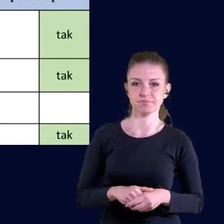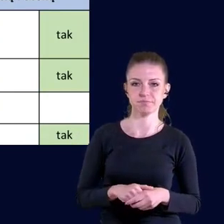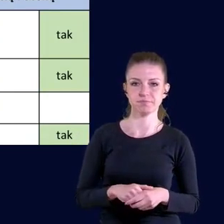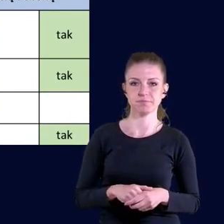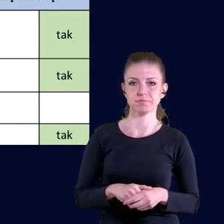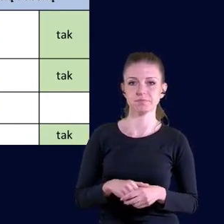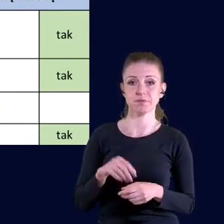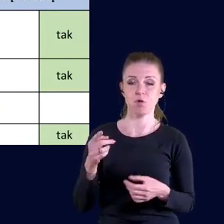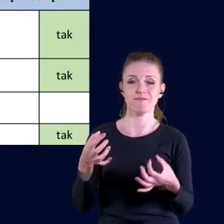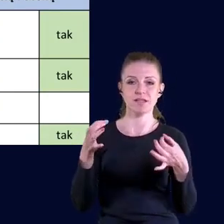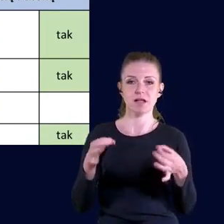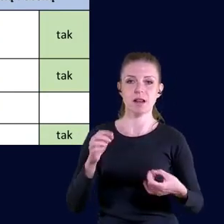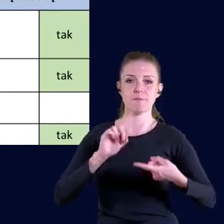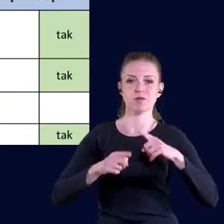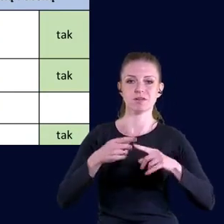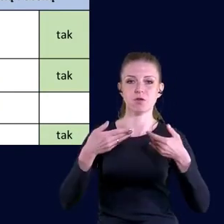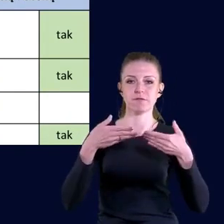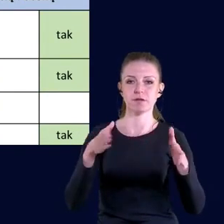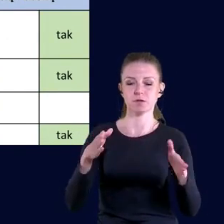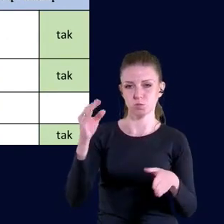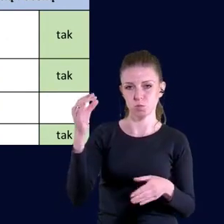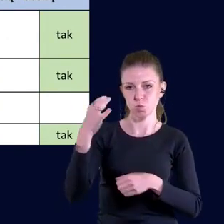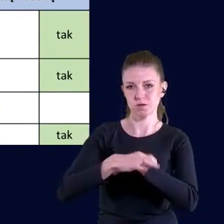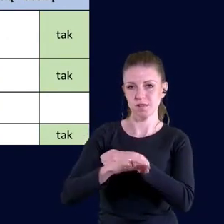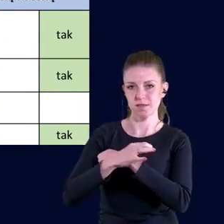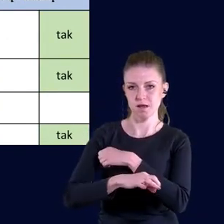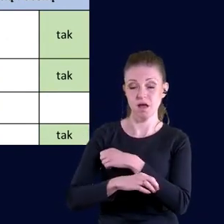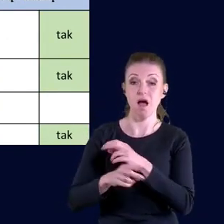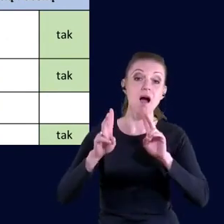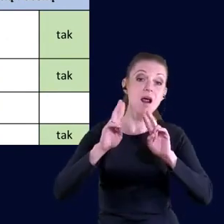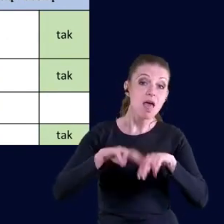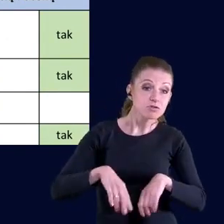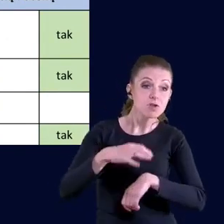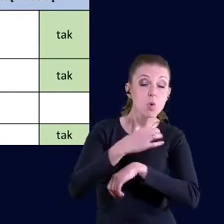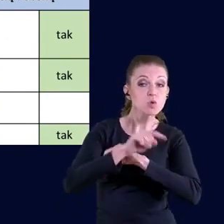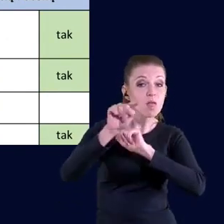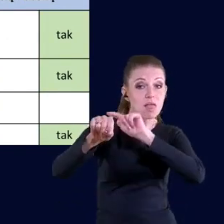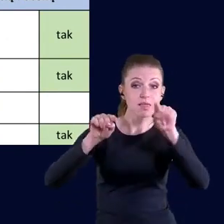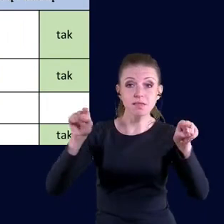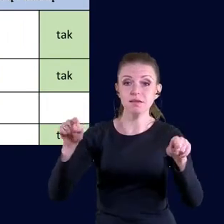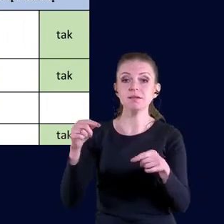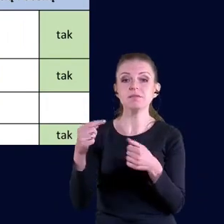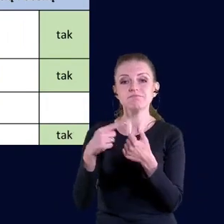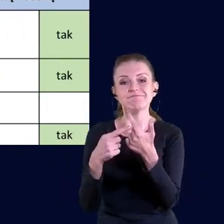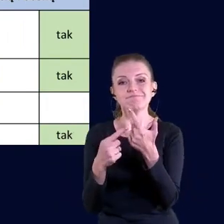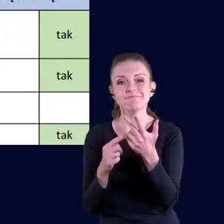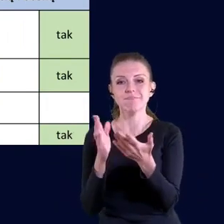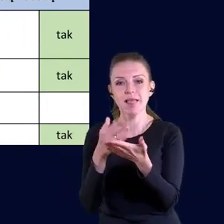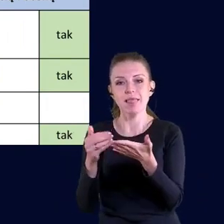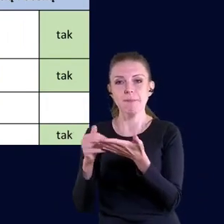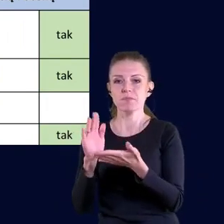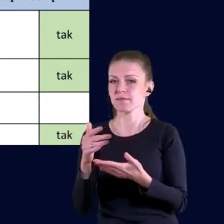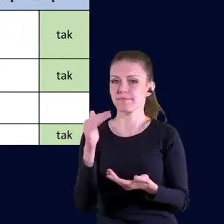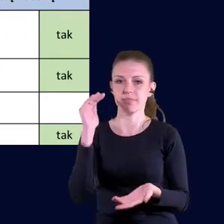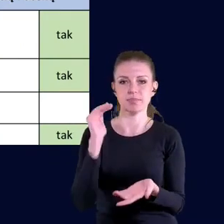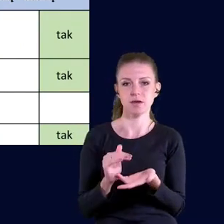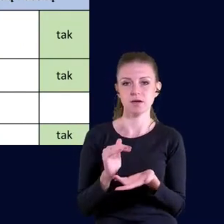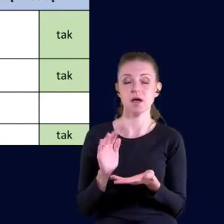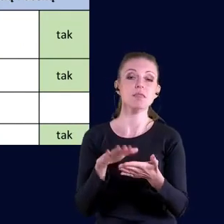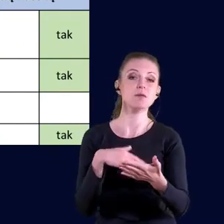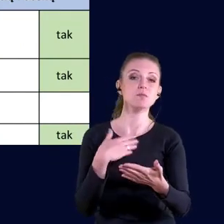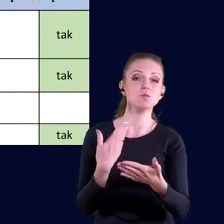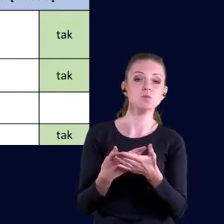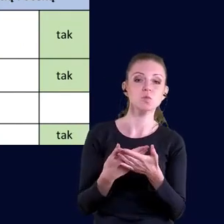polityki otwartość owej uczelni pozostałe uczelnię tych elementów mają dużo mniej a na przykład